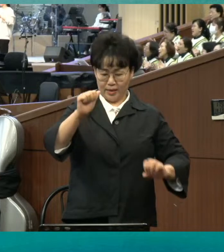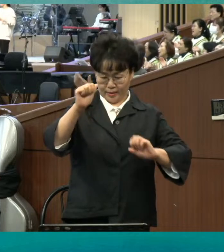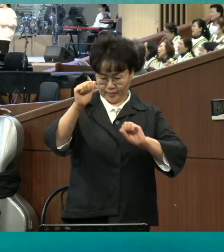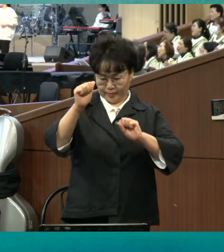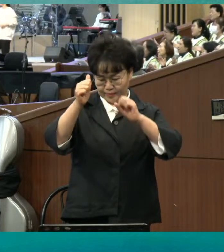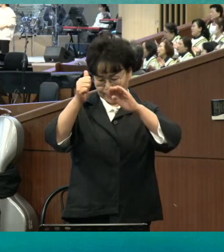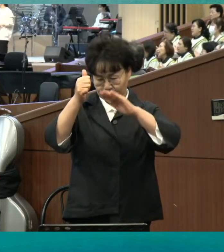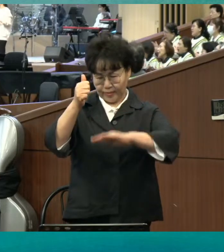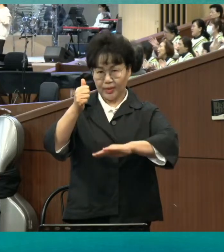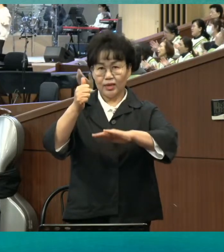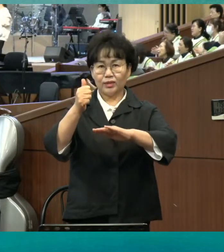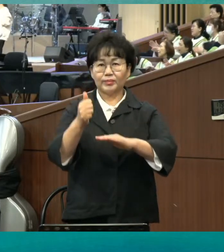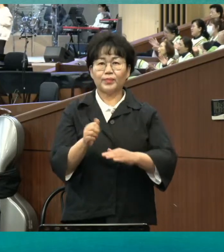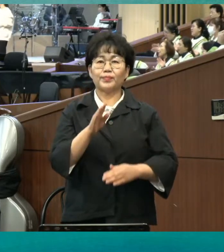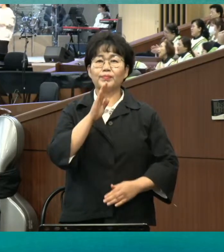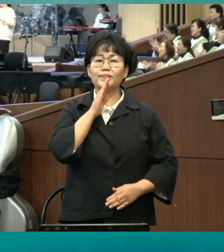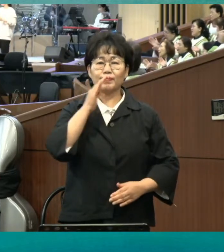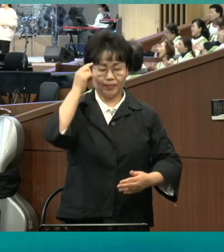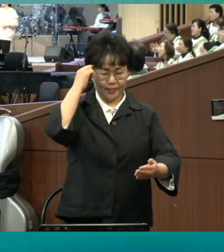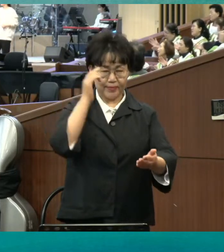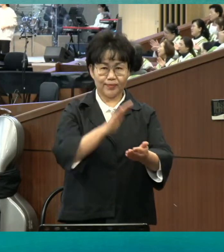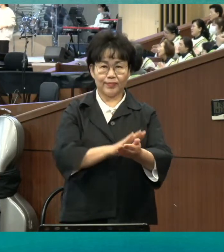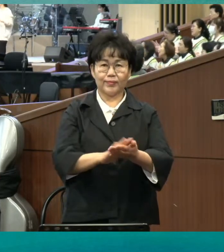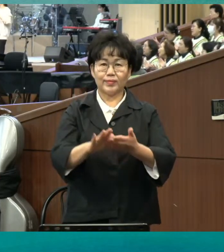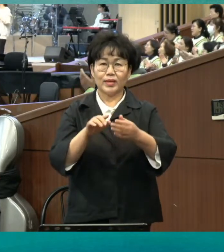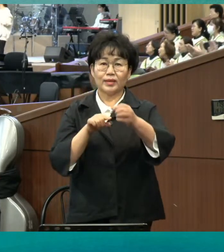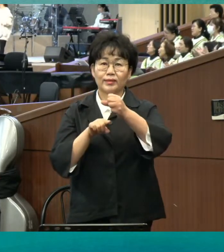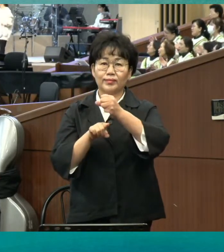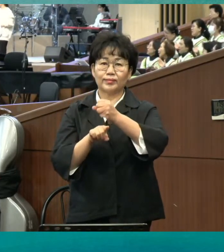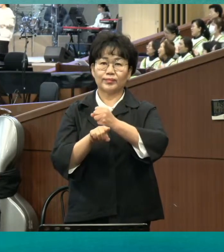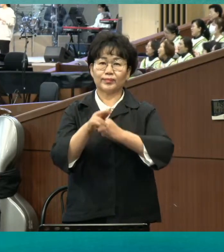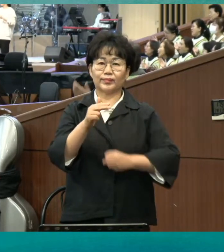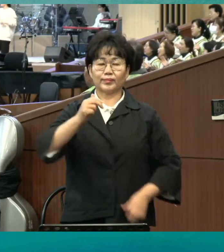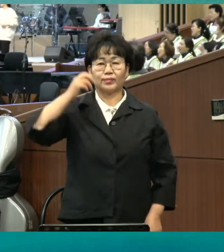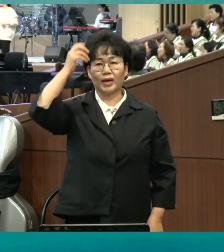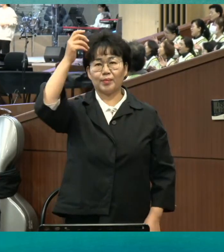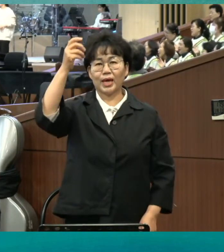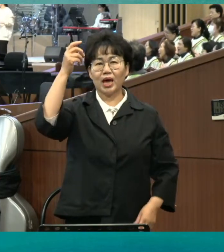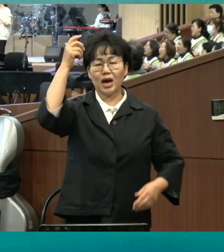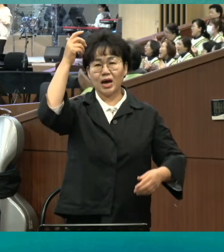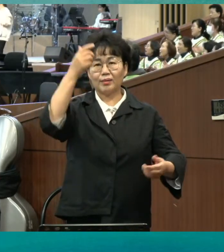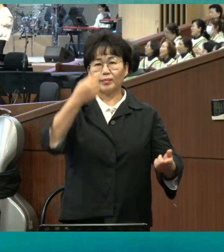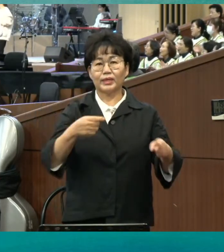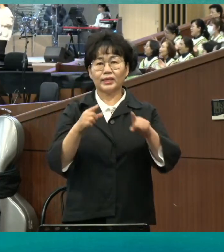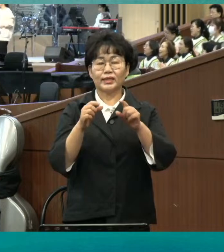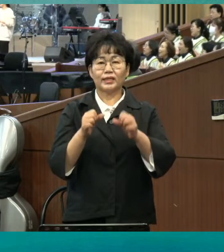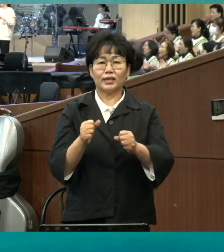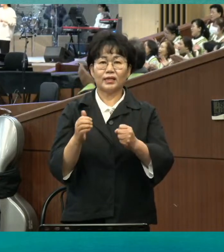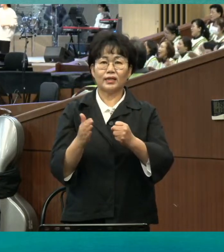아래 엎드려 참된 주의 영이 함께함이라.